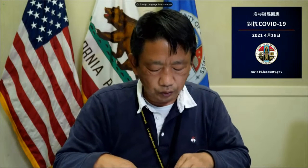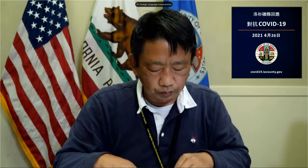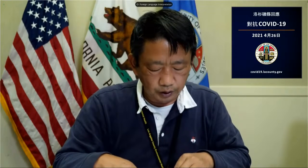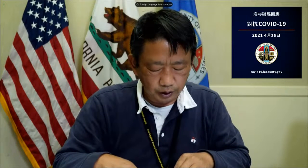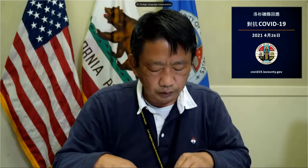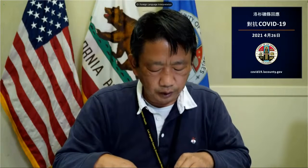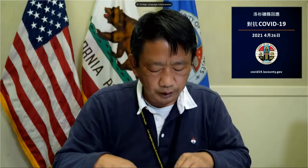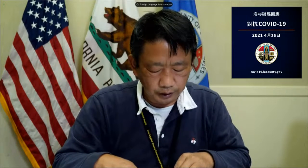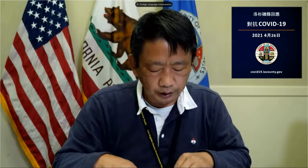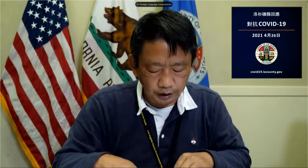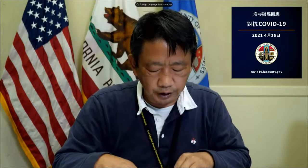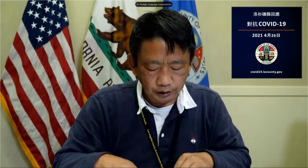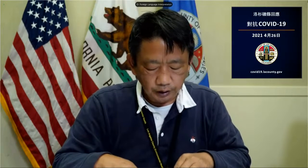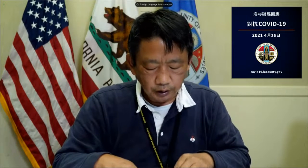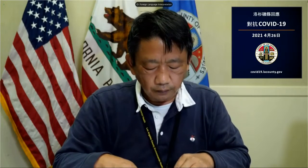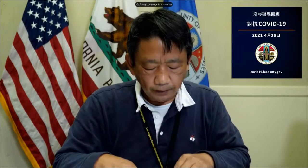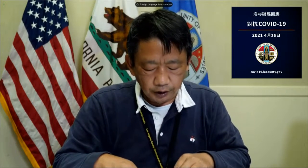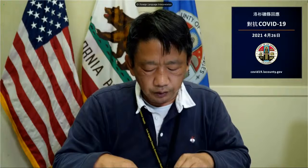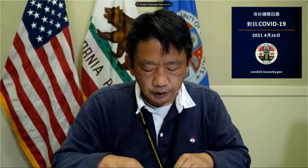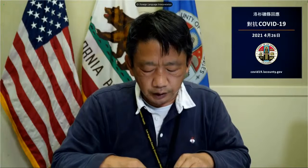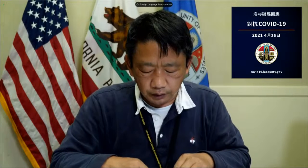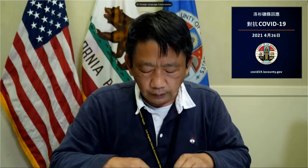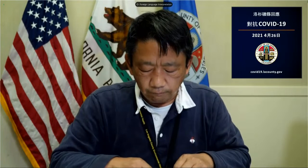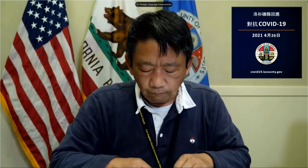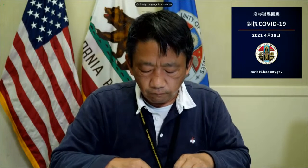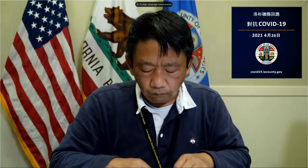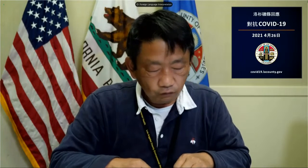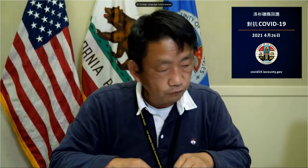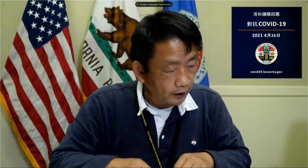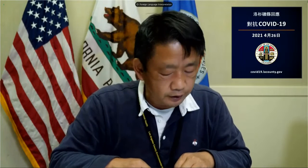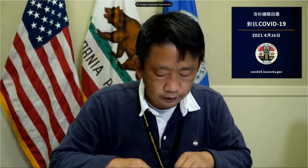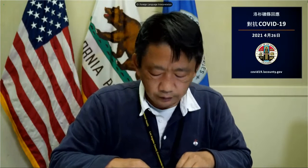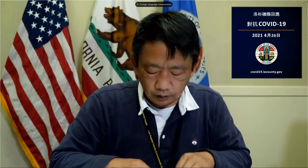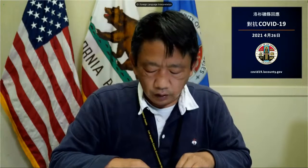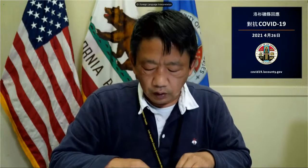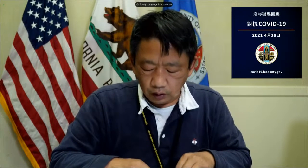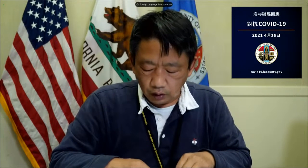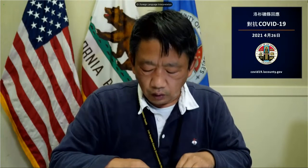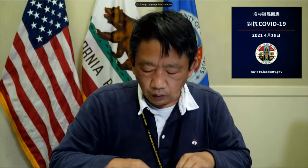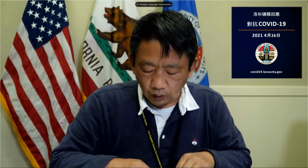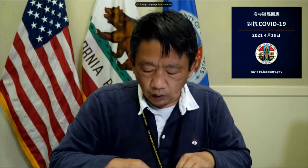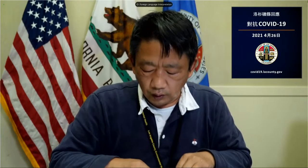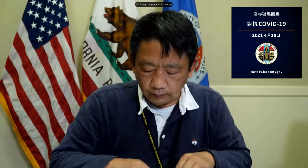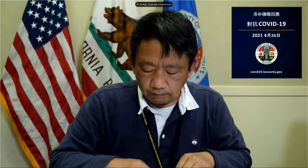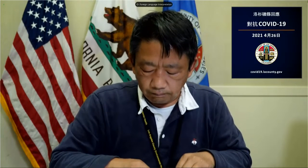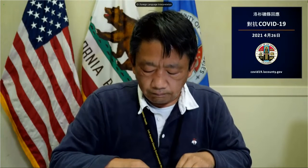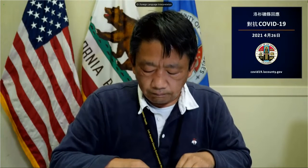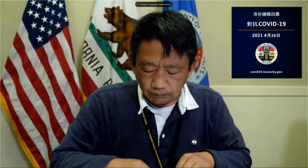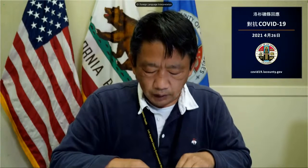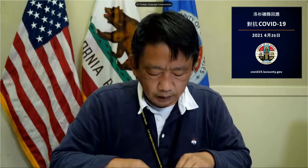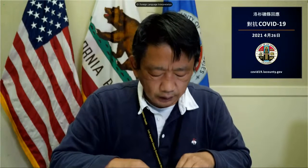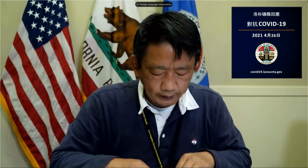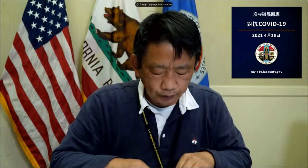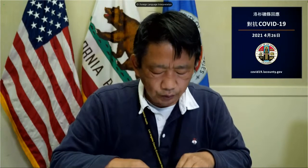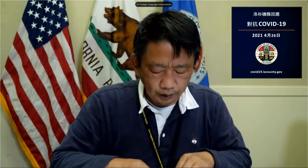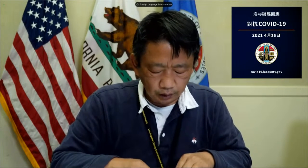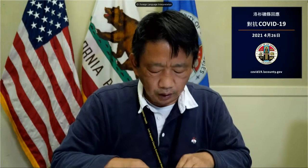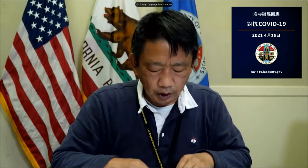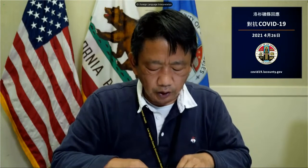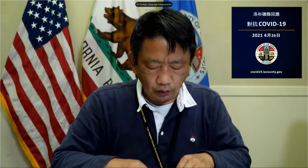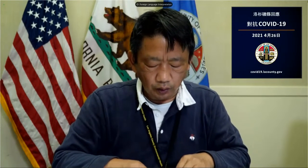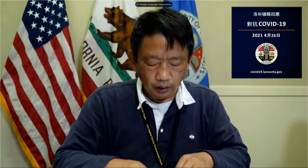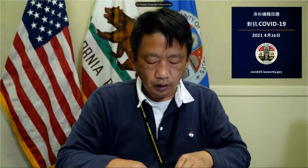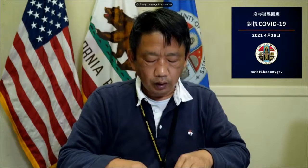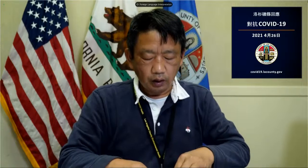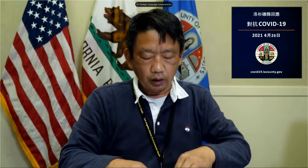县居民接种了第1剂，其中接种了 Pfizer 和 Moderna 的居民